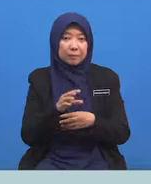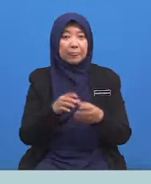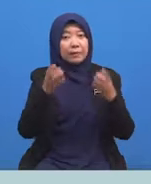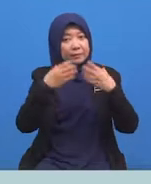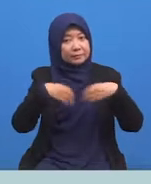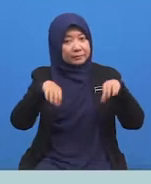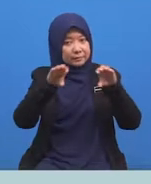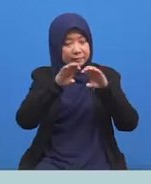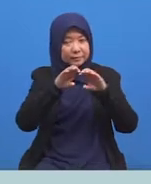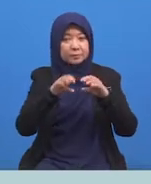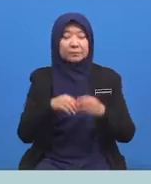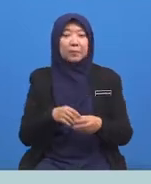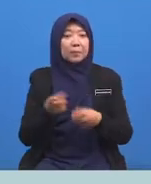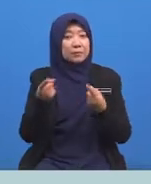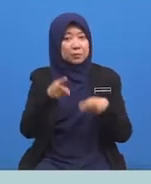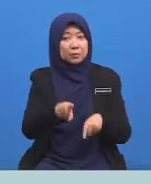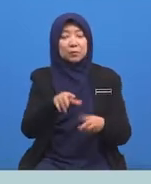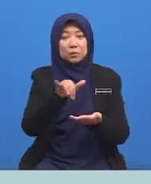peristiwa itu.